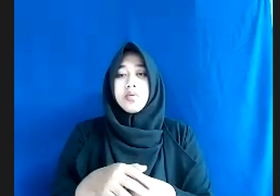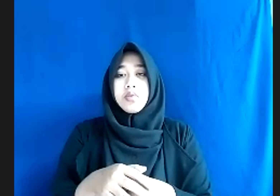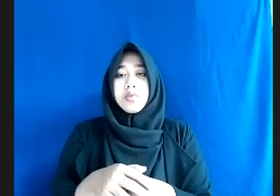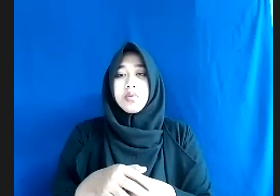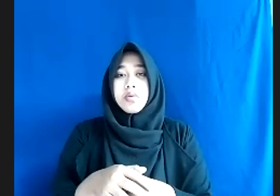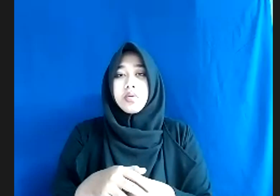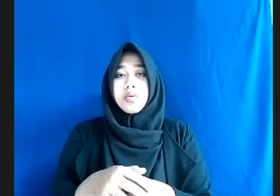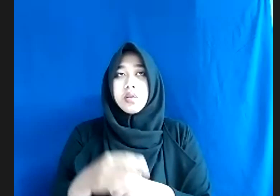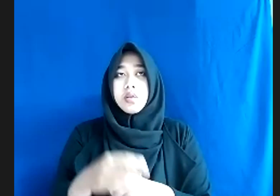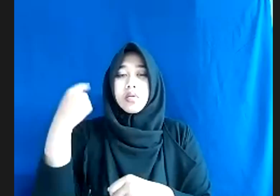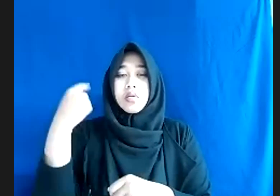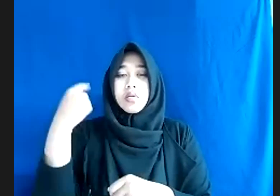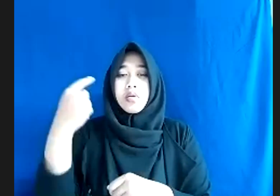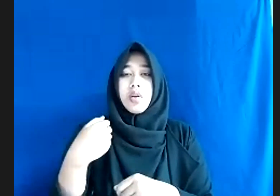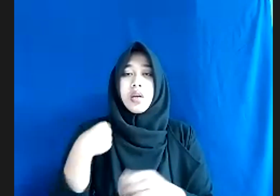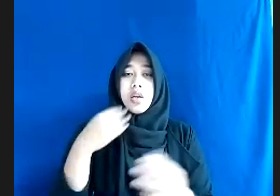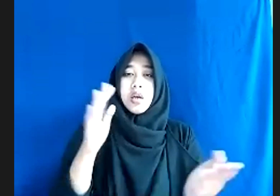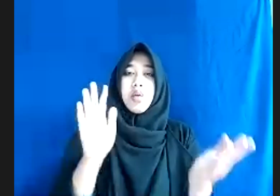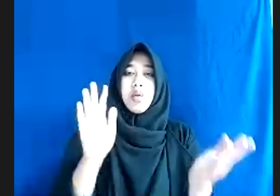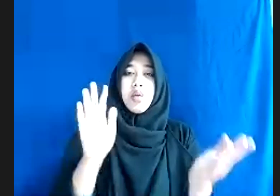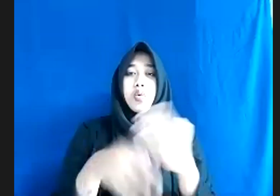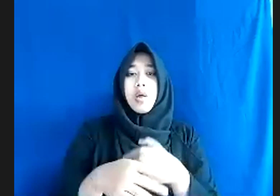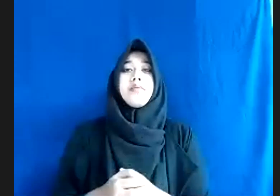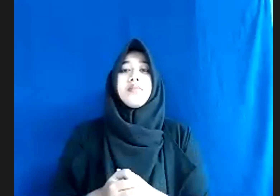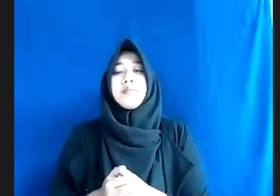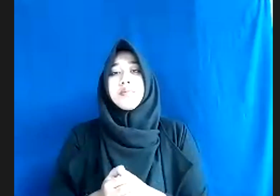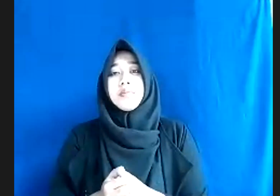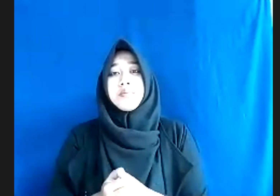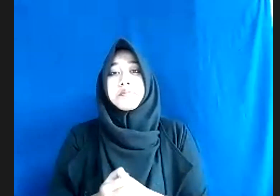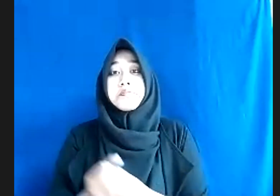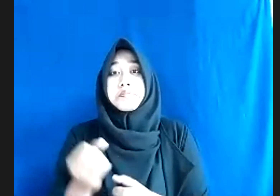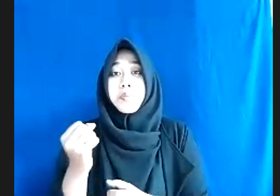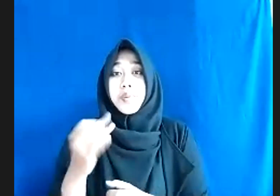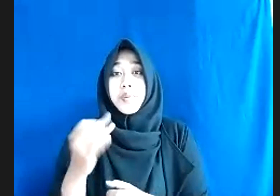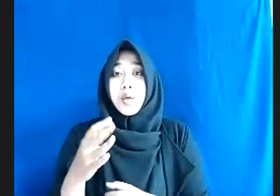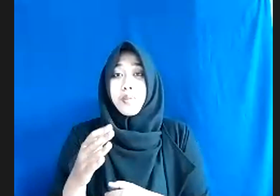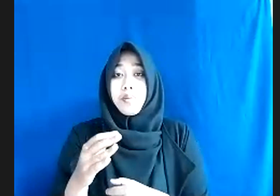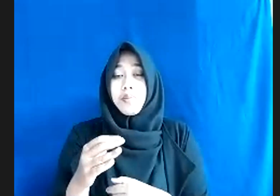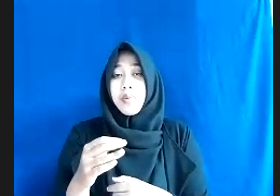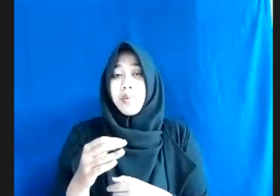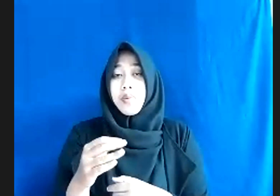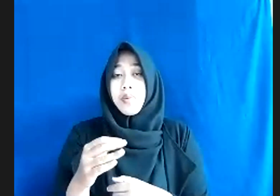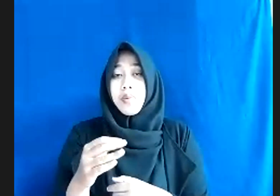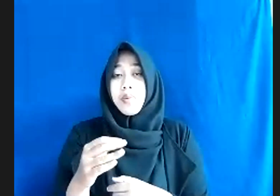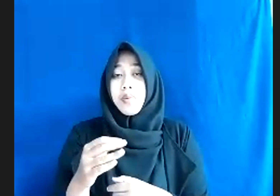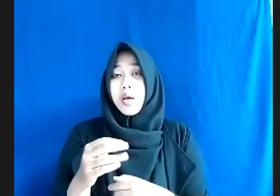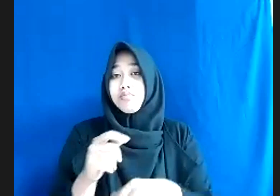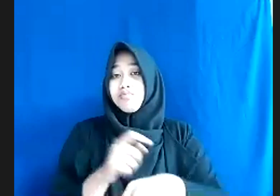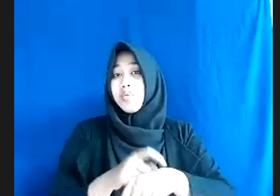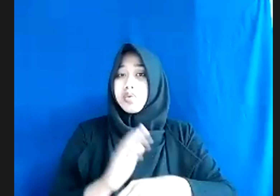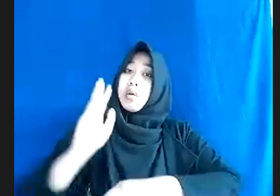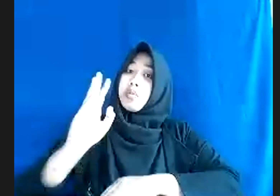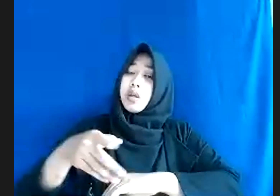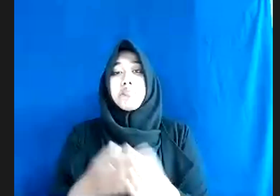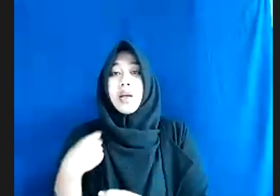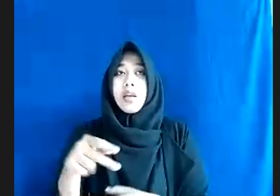selama beberapa dasawarsa yang akan mendatang. Mungkin akan ada lagi virus atau pandemi ini di masa